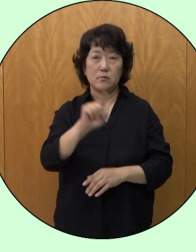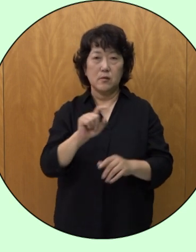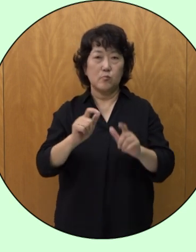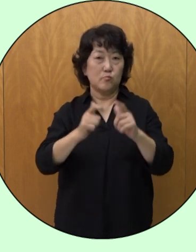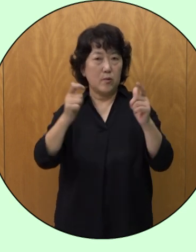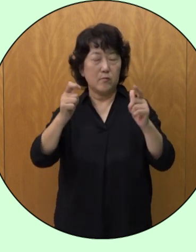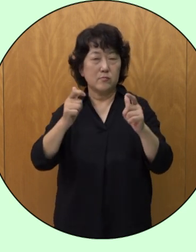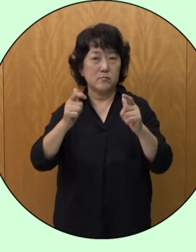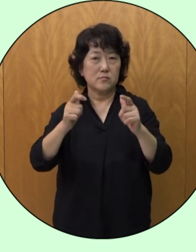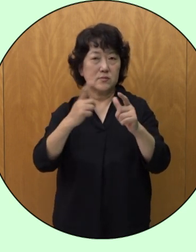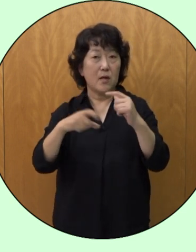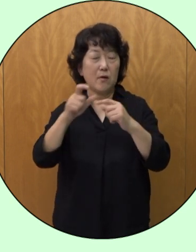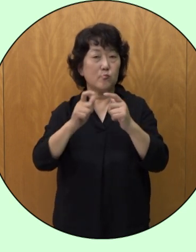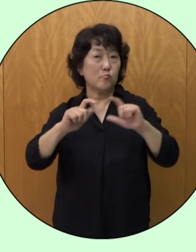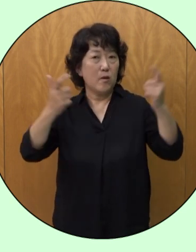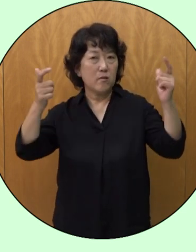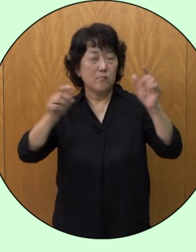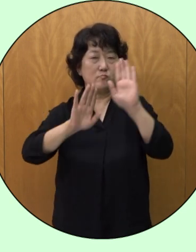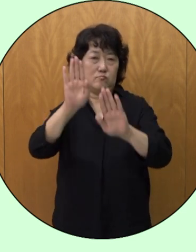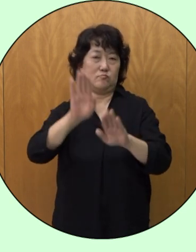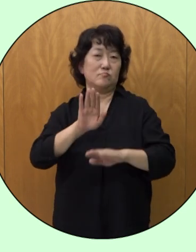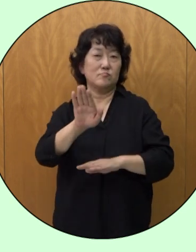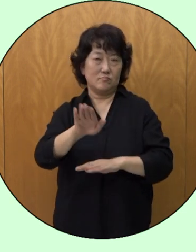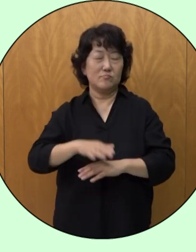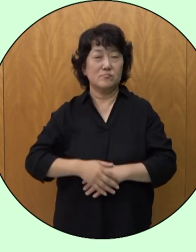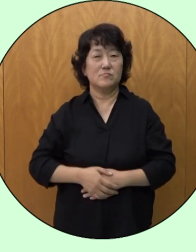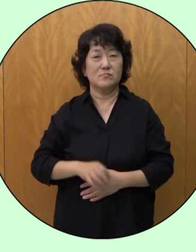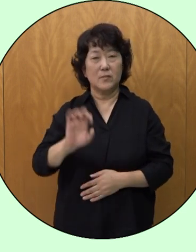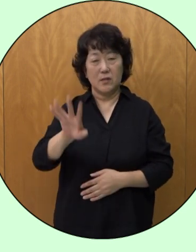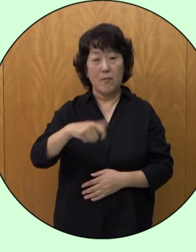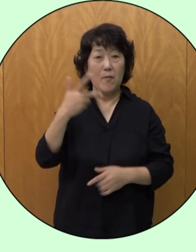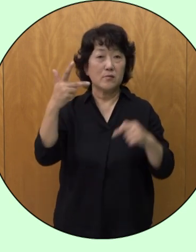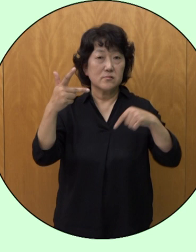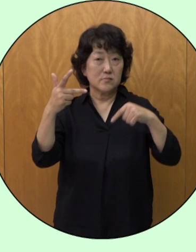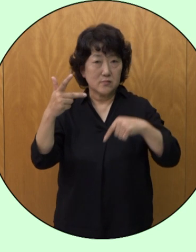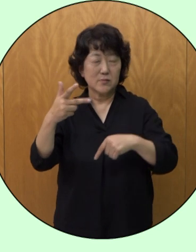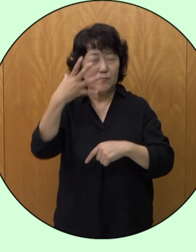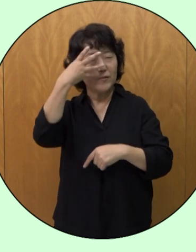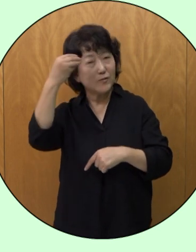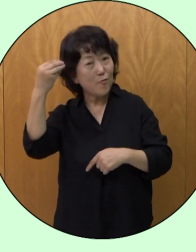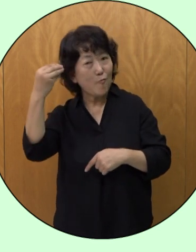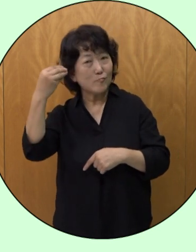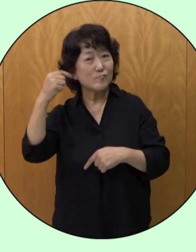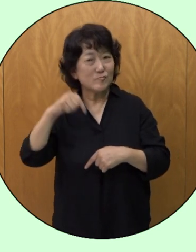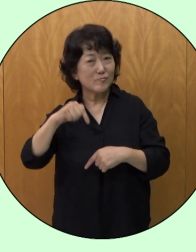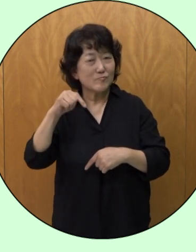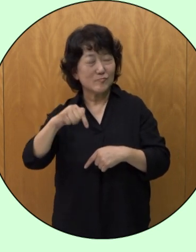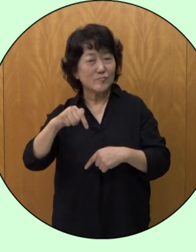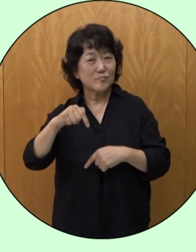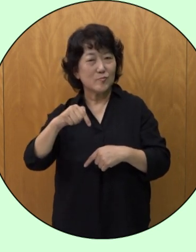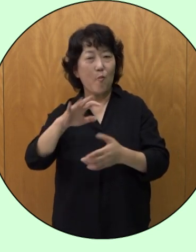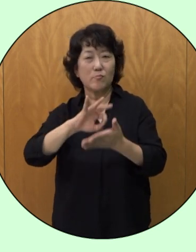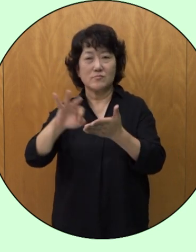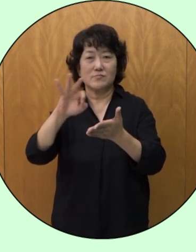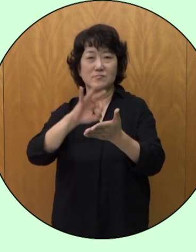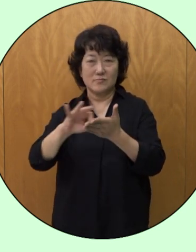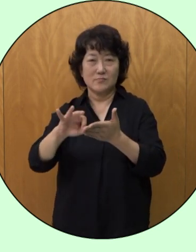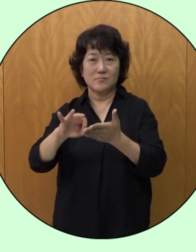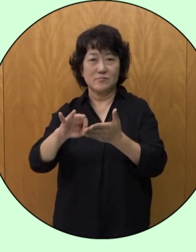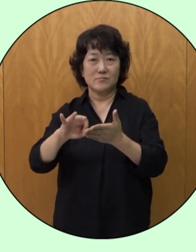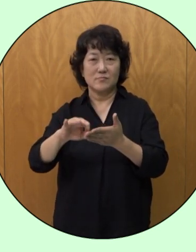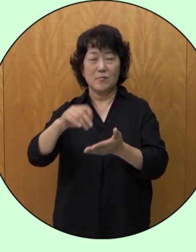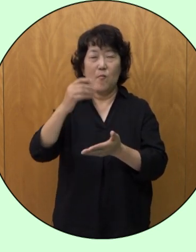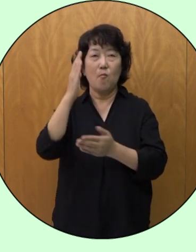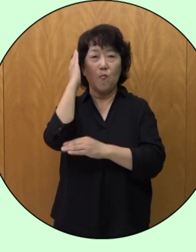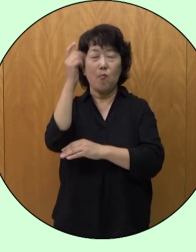なお増加中というふうに伺っております。今治市ではこの魅力あるコンテンツを生かすべく講